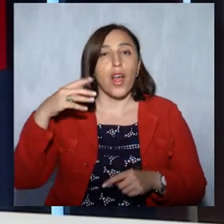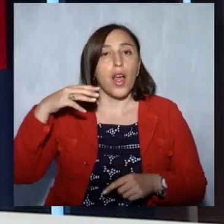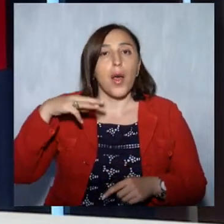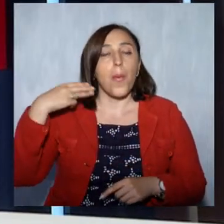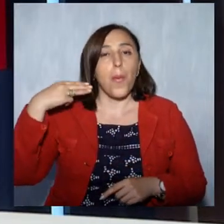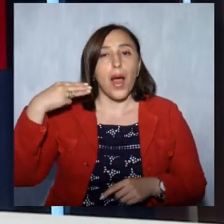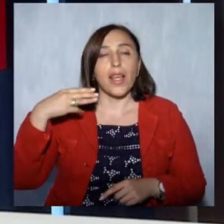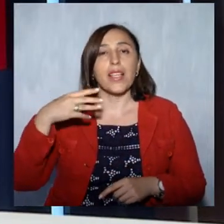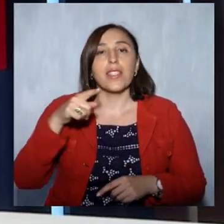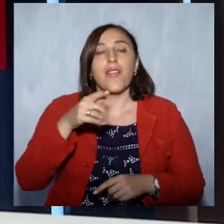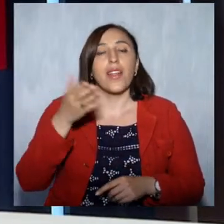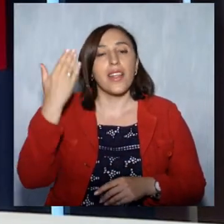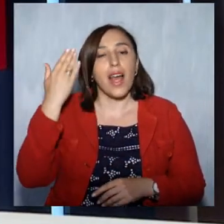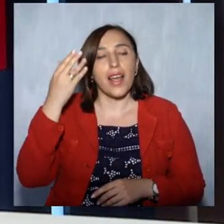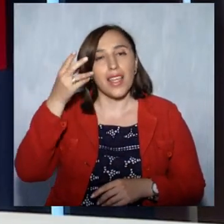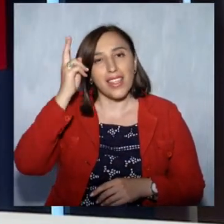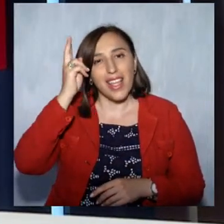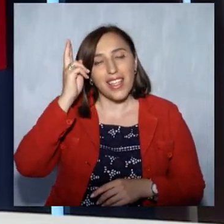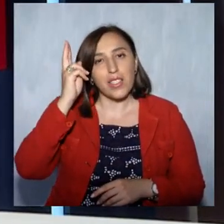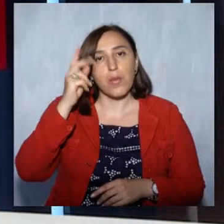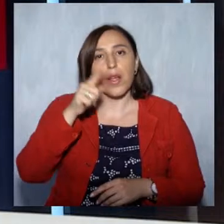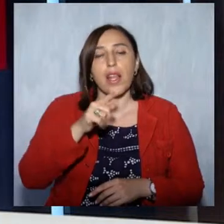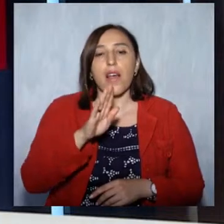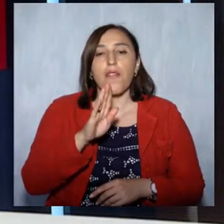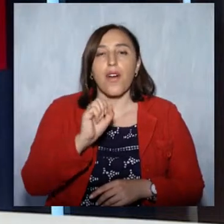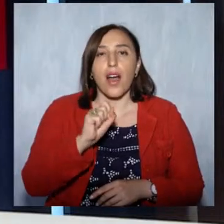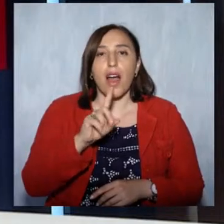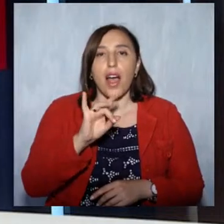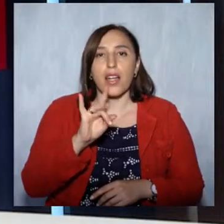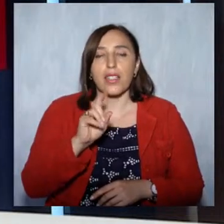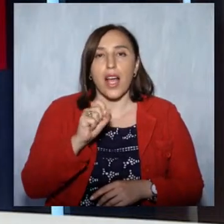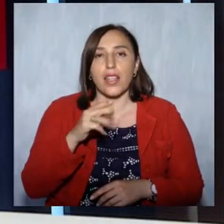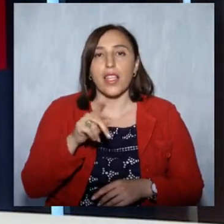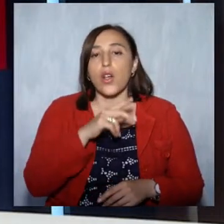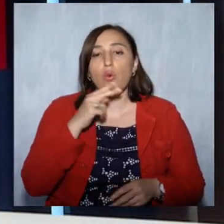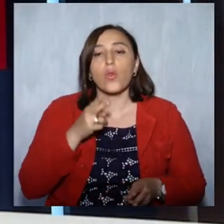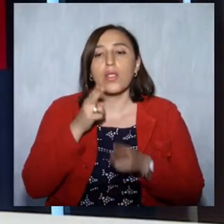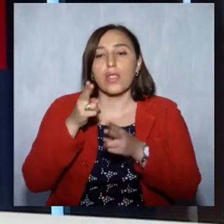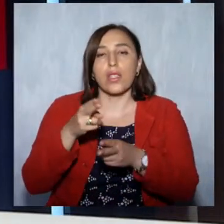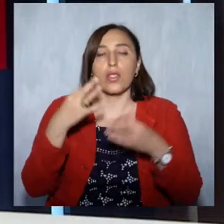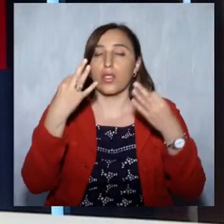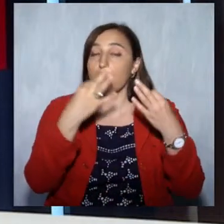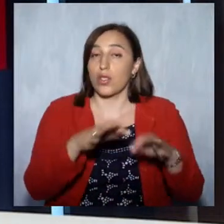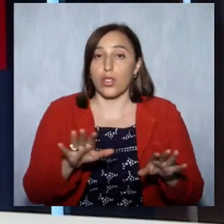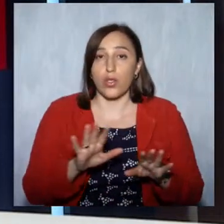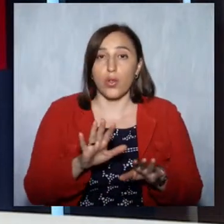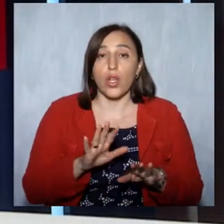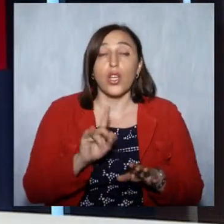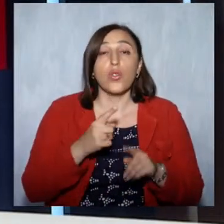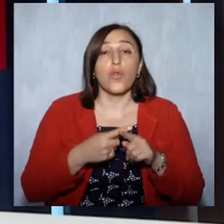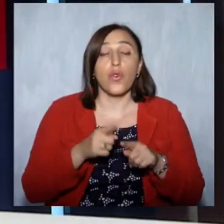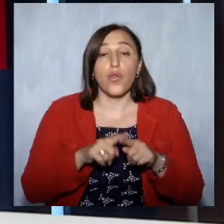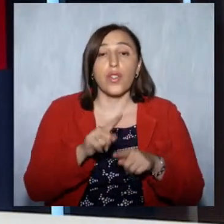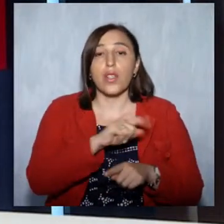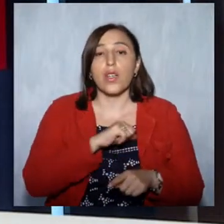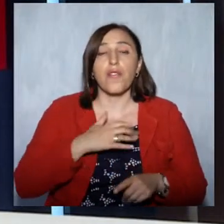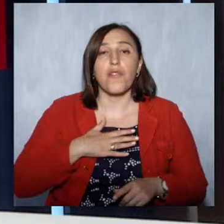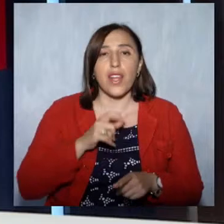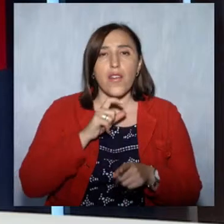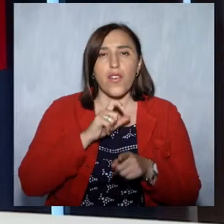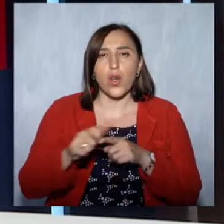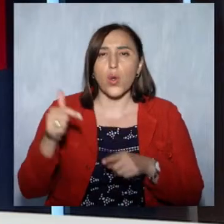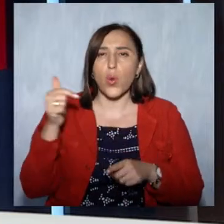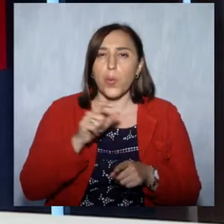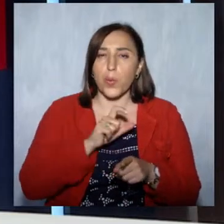Ադրբեջանի նախկին դեսպան Իսվանդիար Վահաբզադեի մուտքը Ռուսաստանի տարածք։ Այն բանից հետո, երբ վերջինս վիրավորական կոպիտ